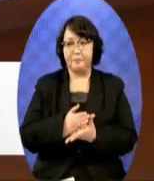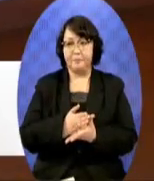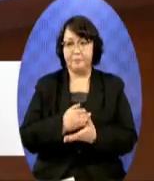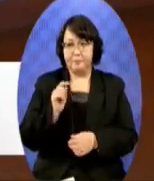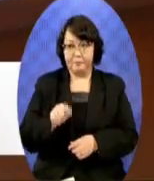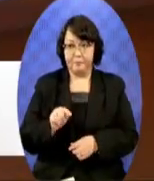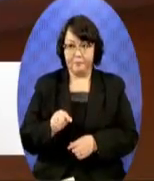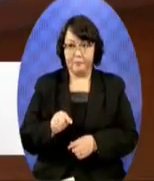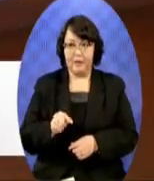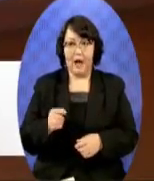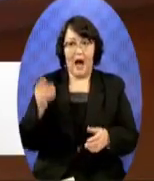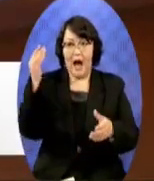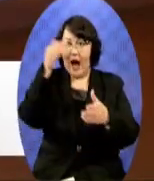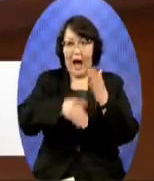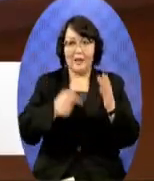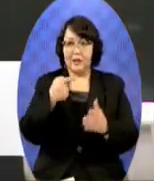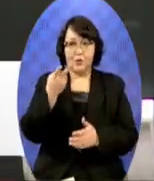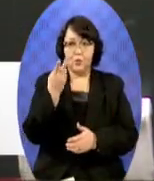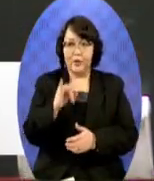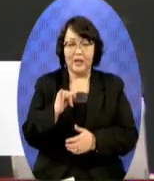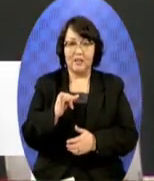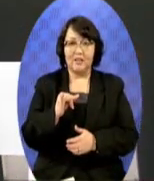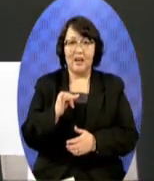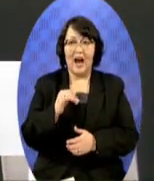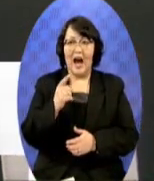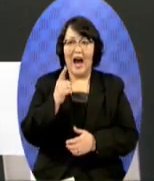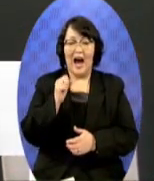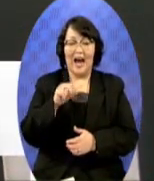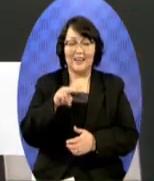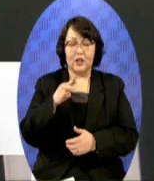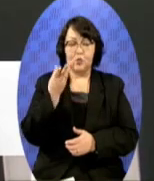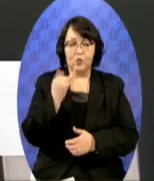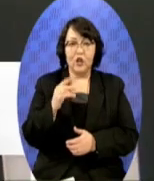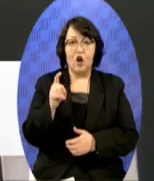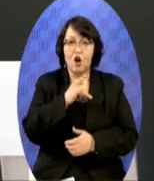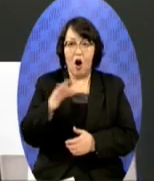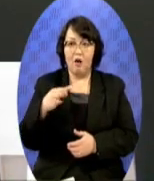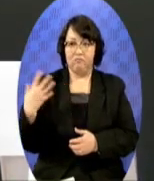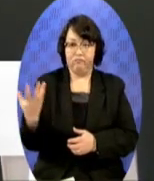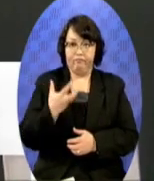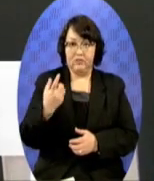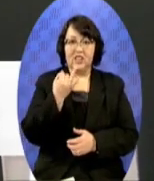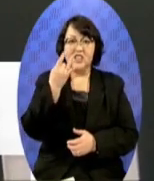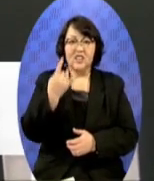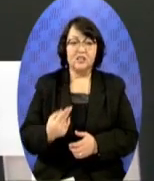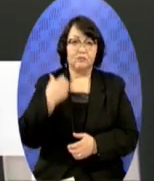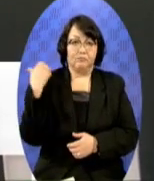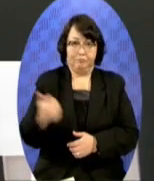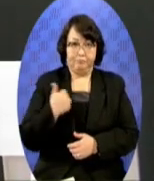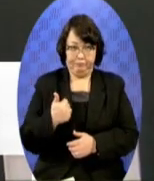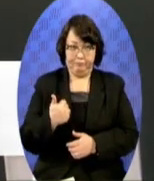Энэ алдчихгүй орооны хурлыг бүрэн бүрэлдэхүүн эрсдэгээр